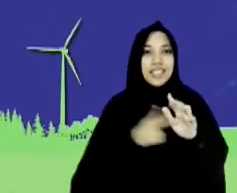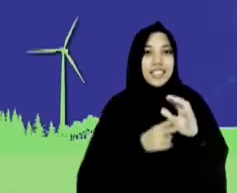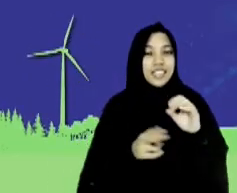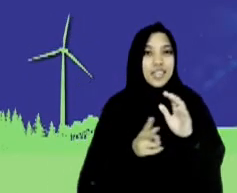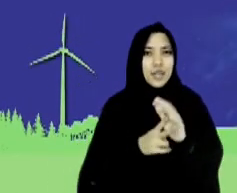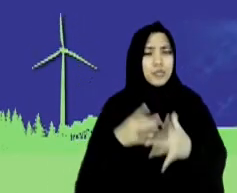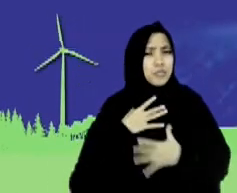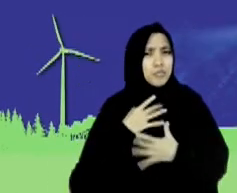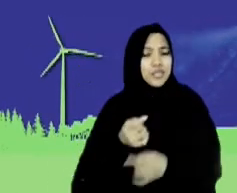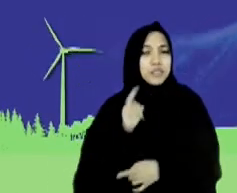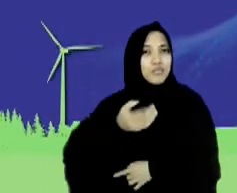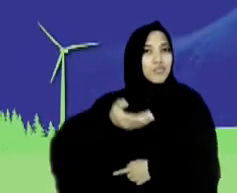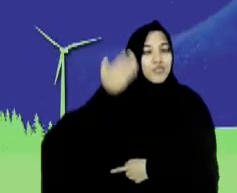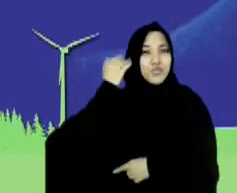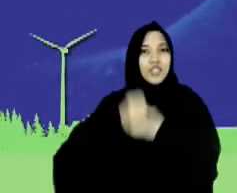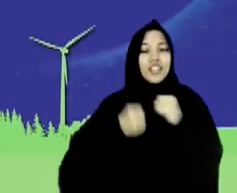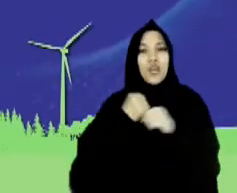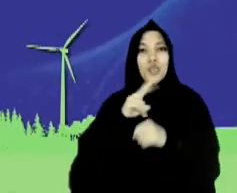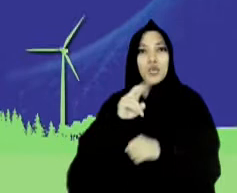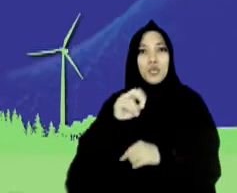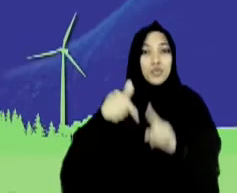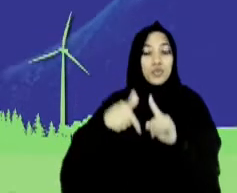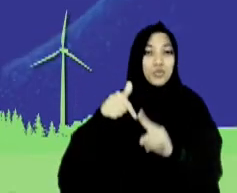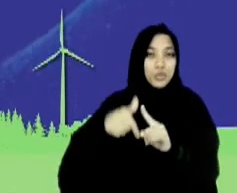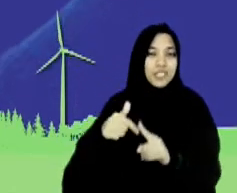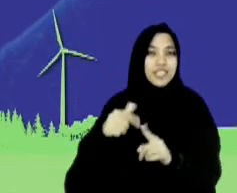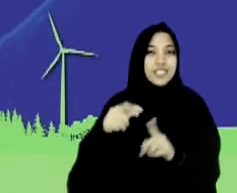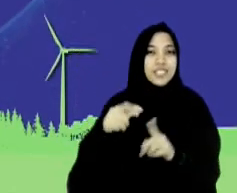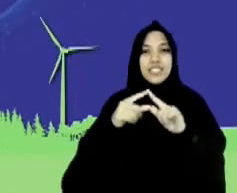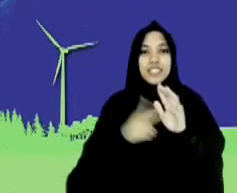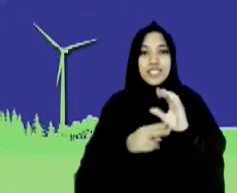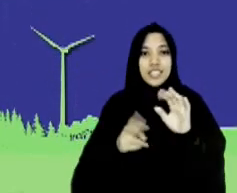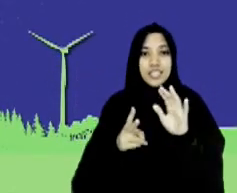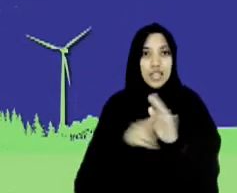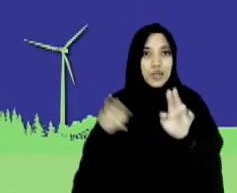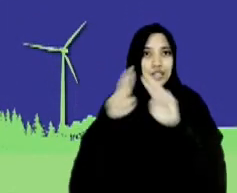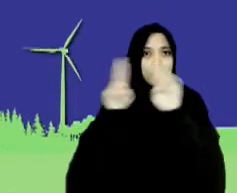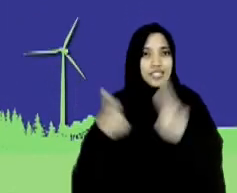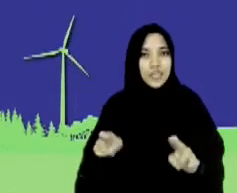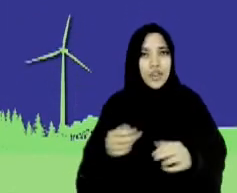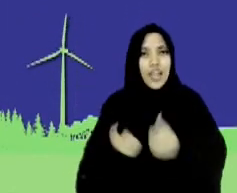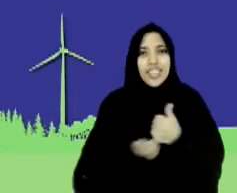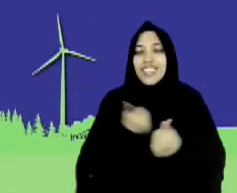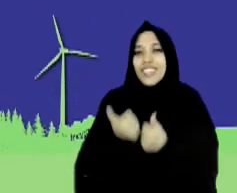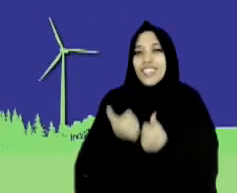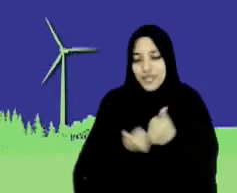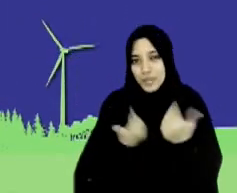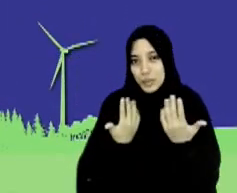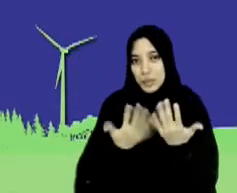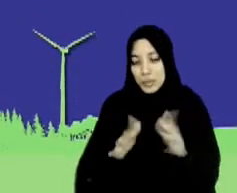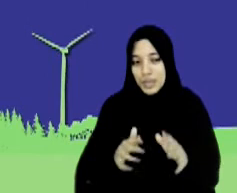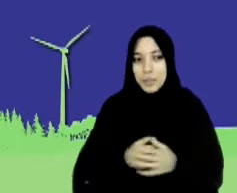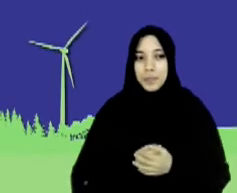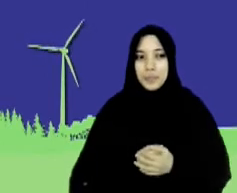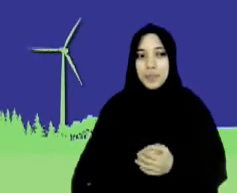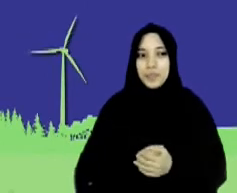eh tahun 2017 Danon internasional ya pada internationional level sudah sangat aktif untuk eh upaya-upaya proses